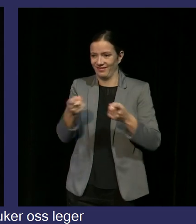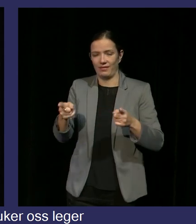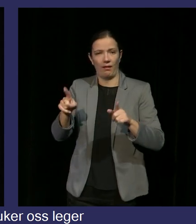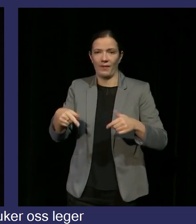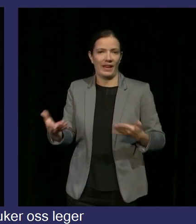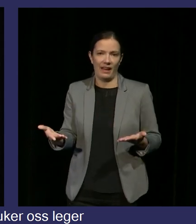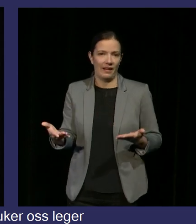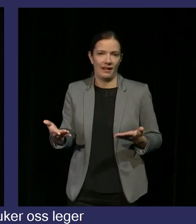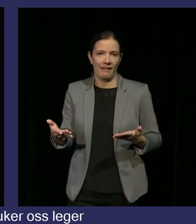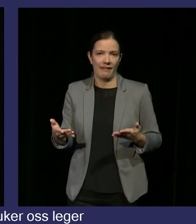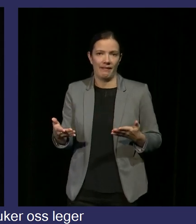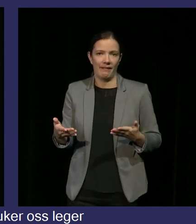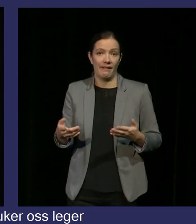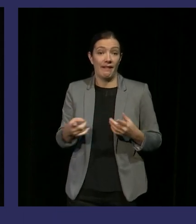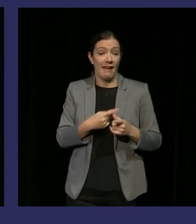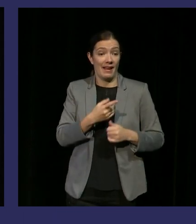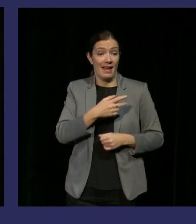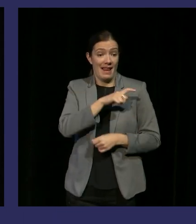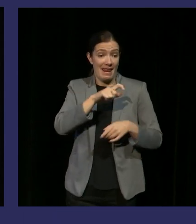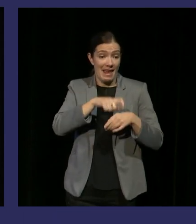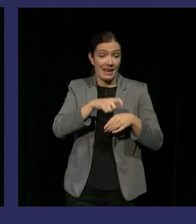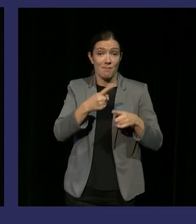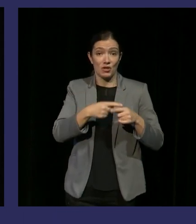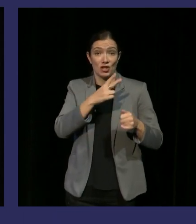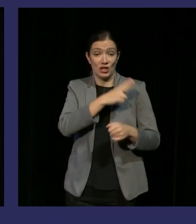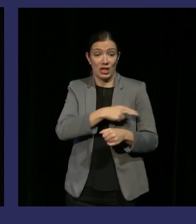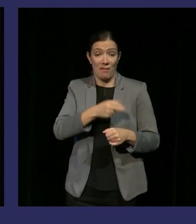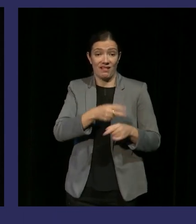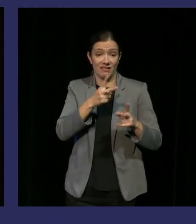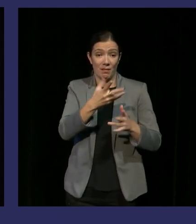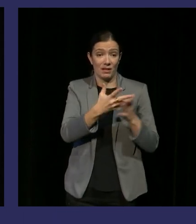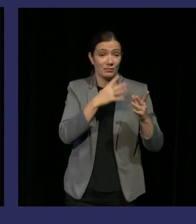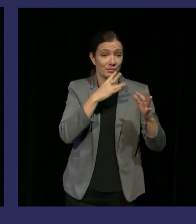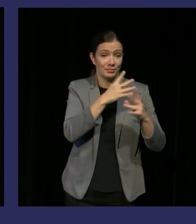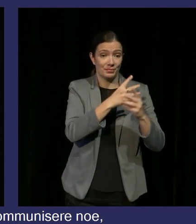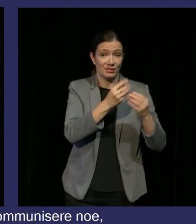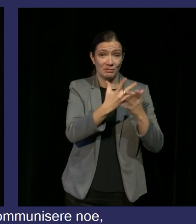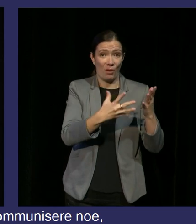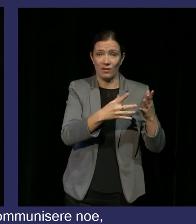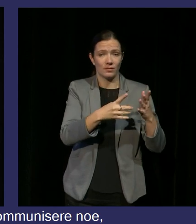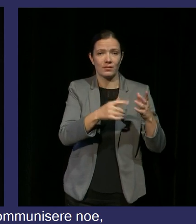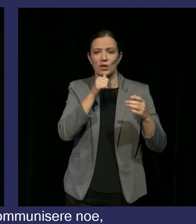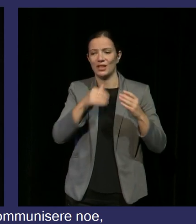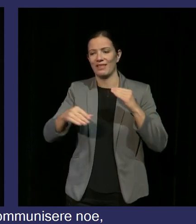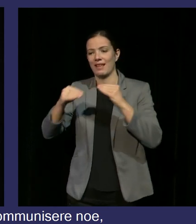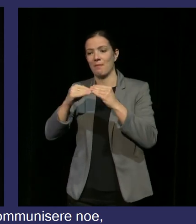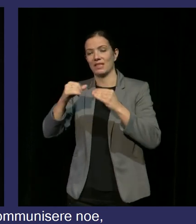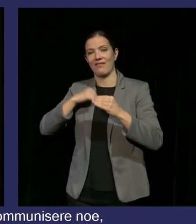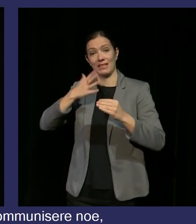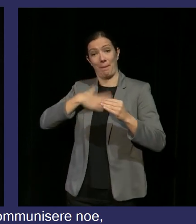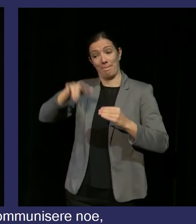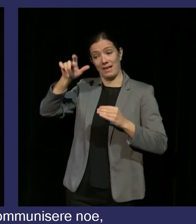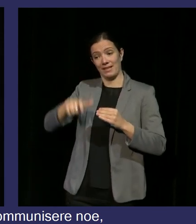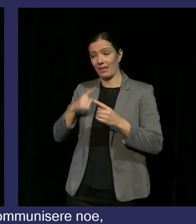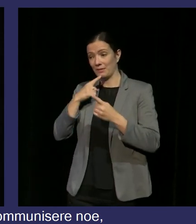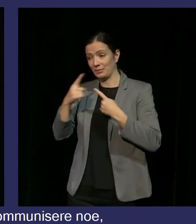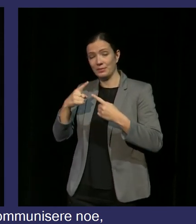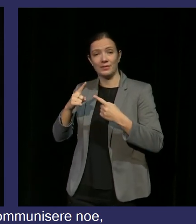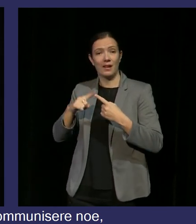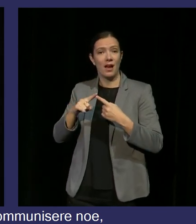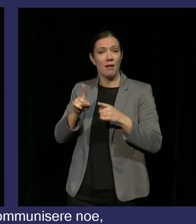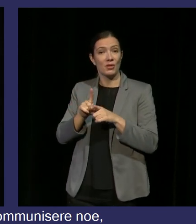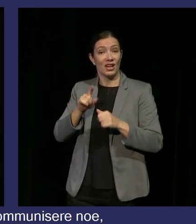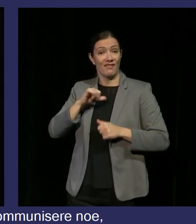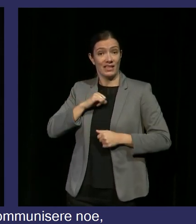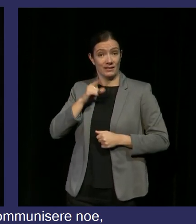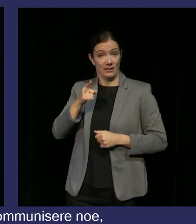eller mellom leger og sykepleiere. Da må vi tilpasse informasjonen. Jeg veldig opptatt av at når du skal kommunisere noe,